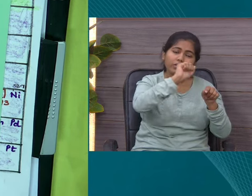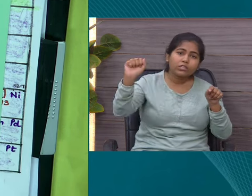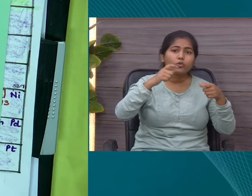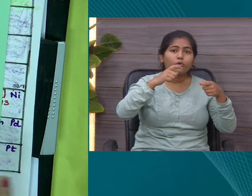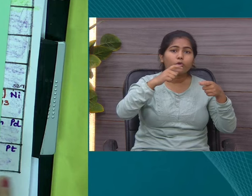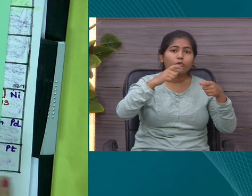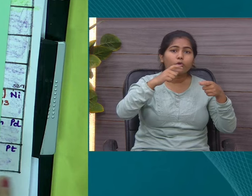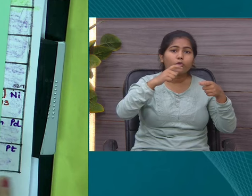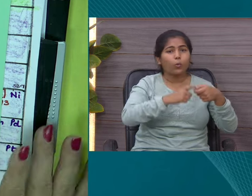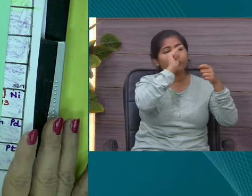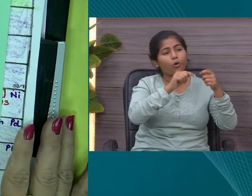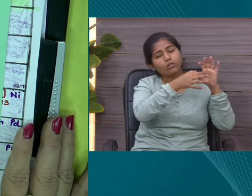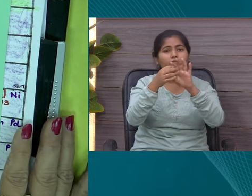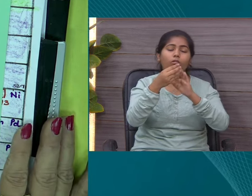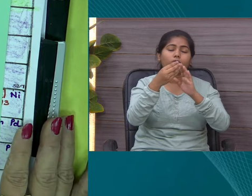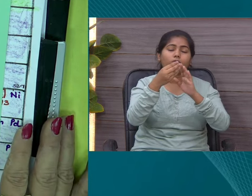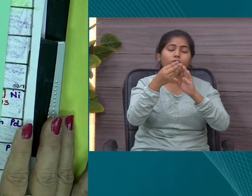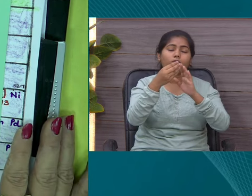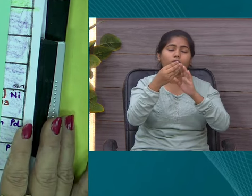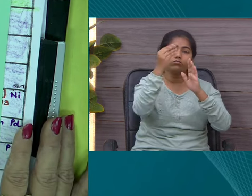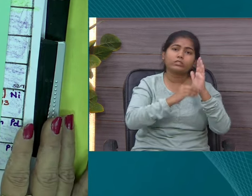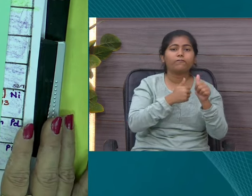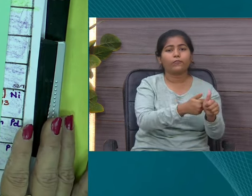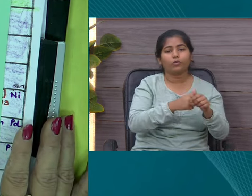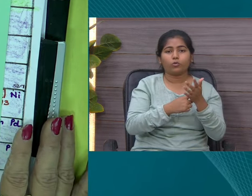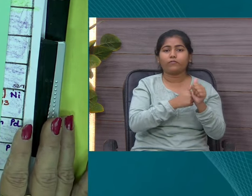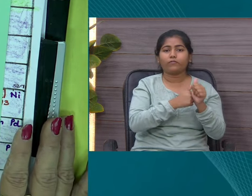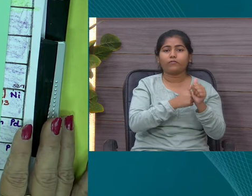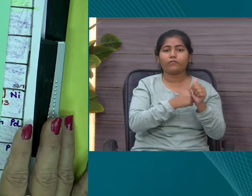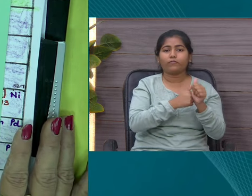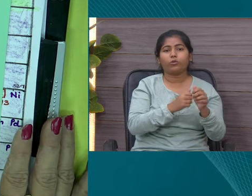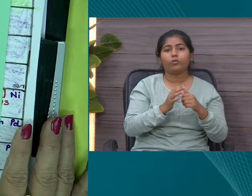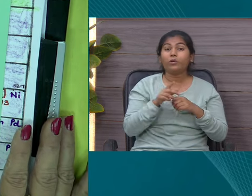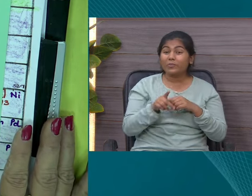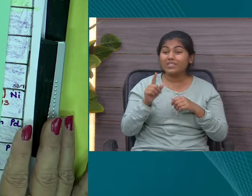एलिमेंट्स रिपीट होते हैं। तो यहाँ पर ये कंफर्म है कि हेनरी ने जो है तीनों को पढ़ा,